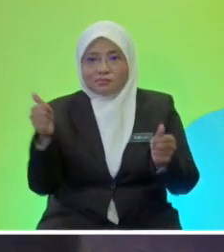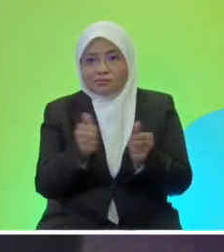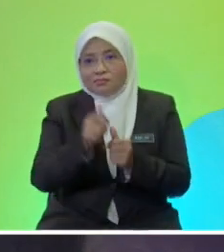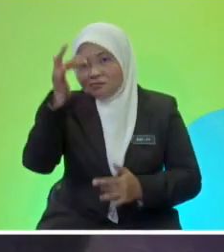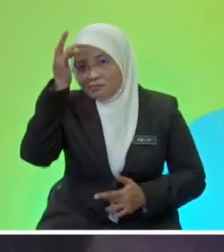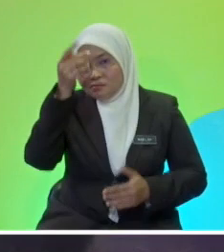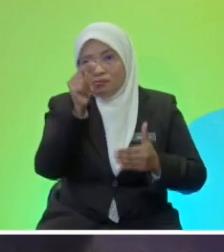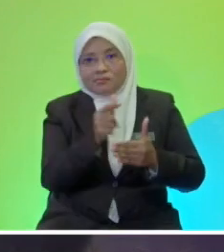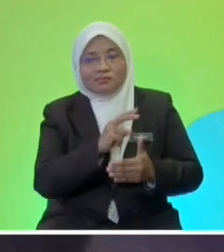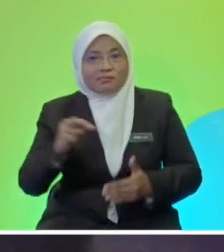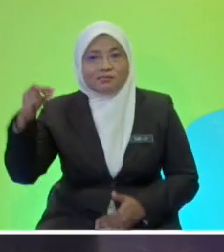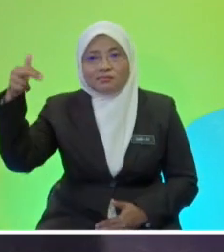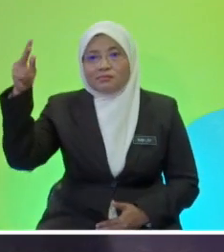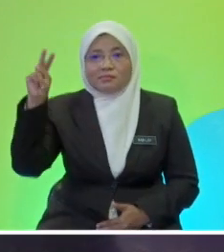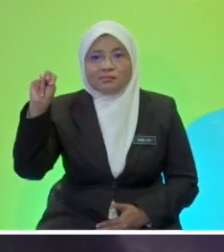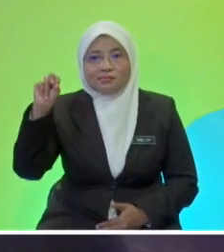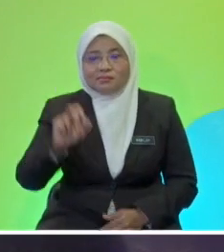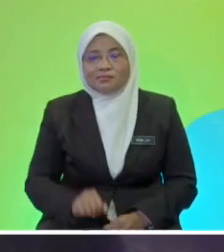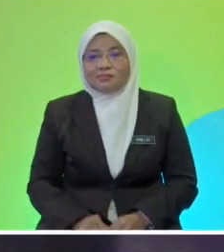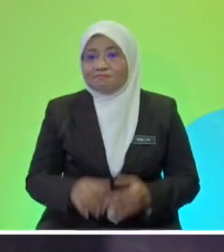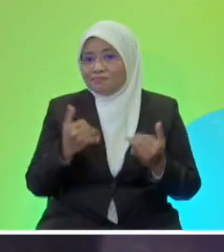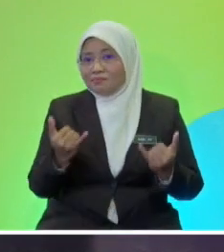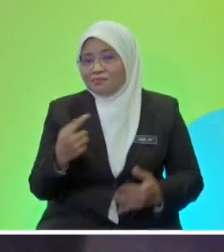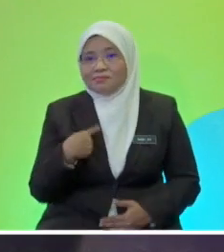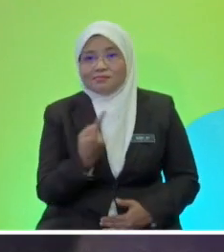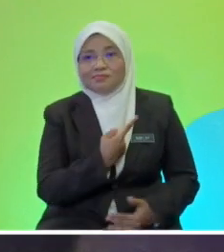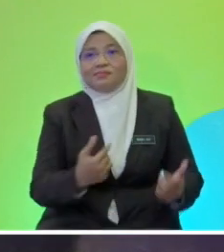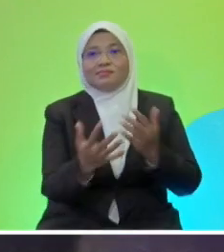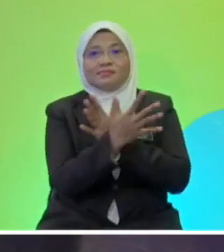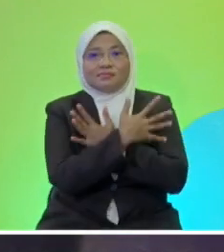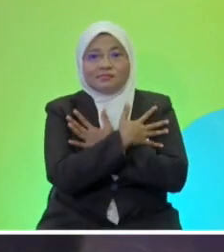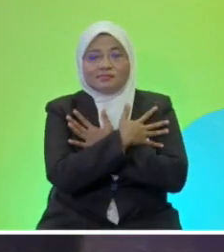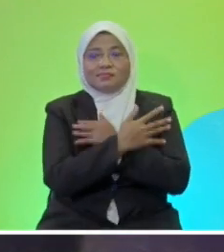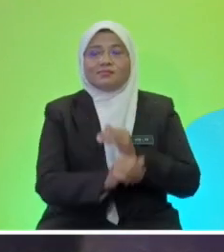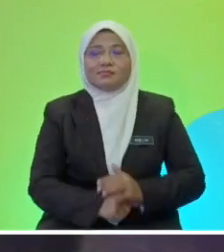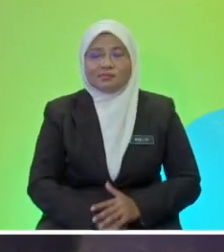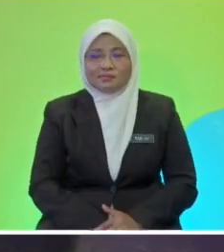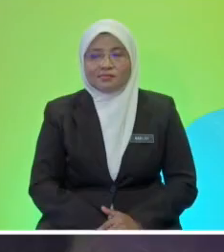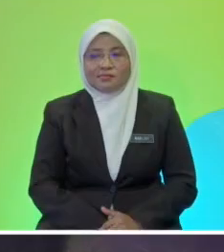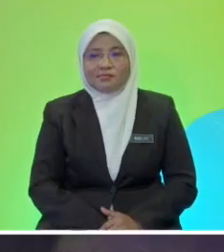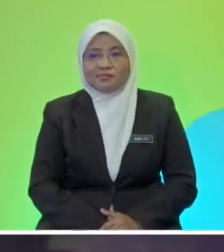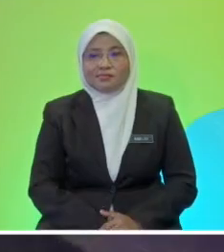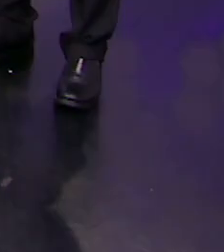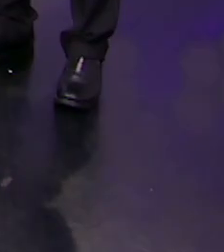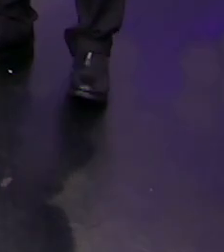kita akan bahas selepas ini di slot mendengar atas di titik